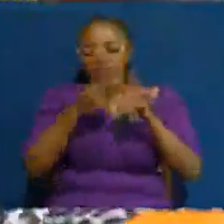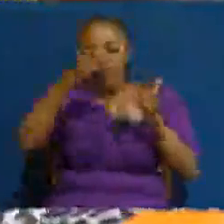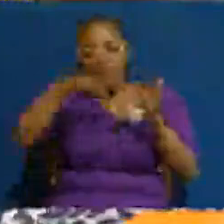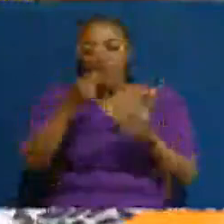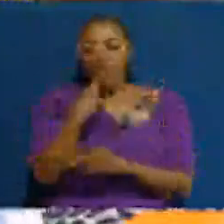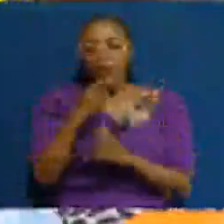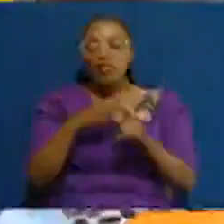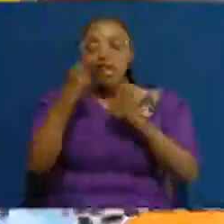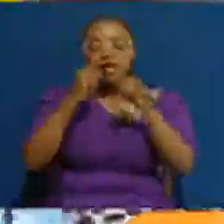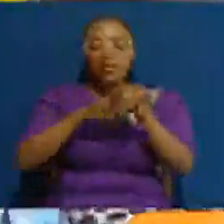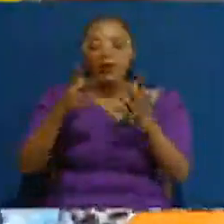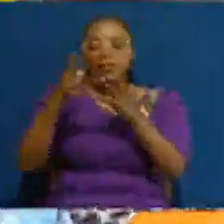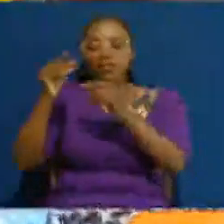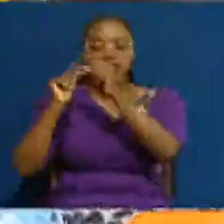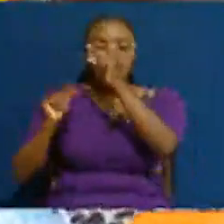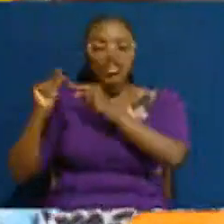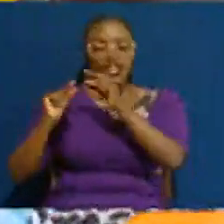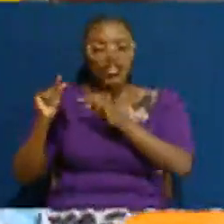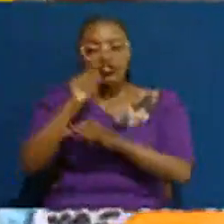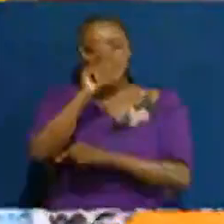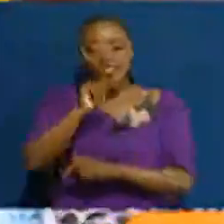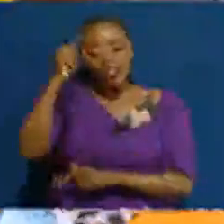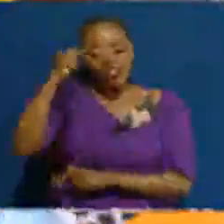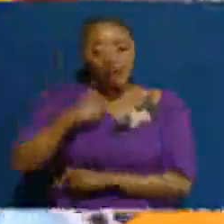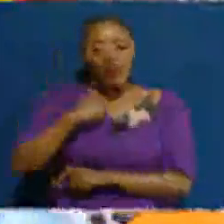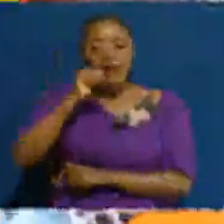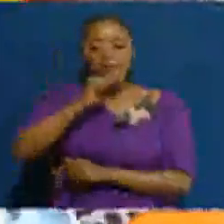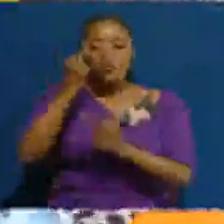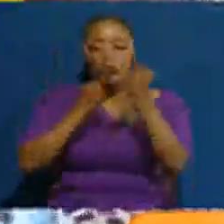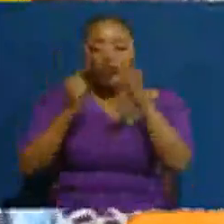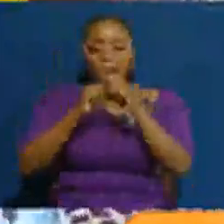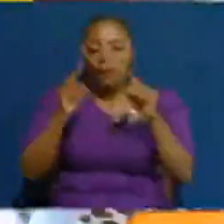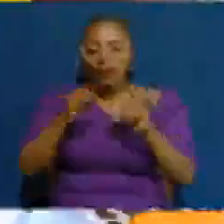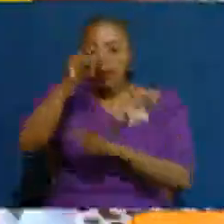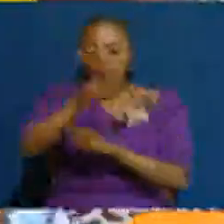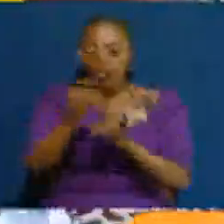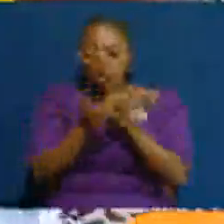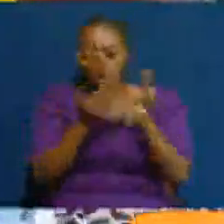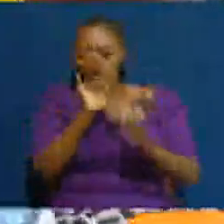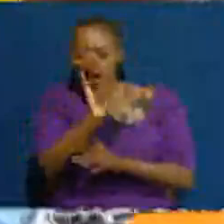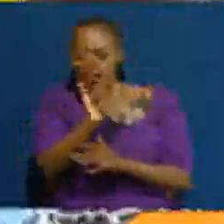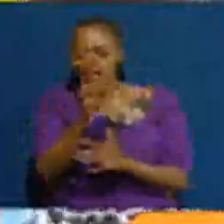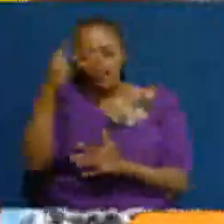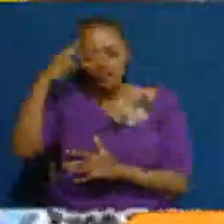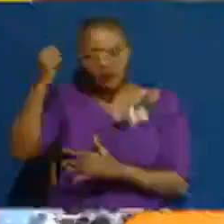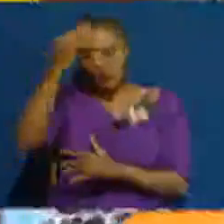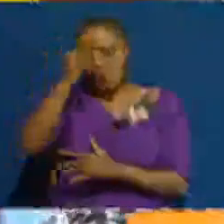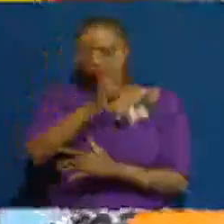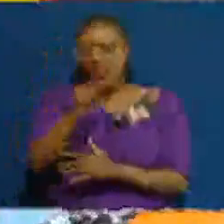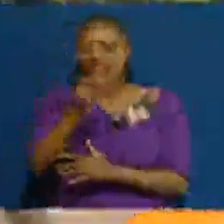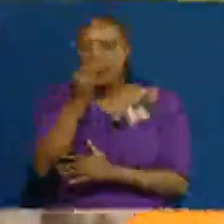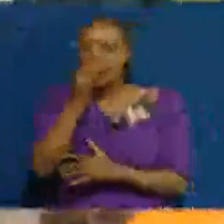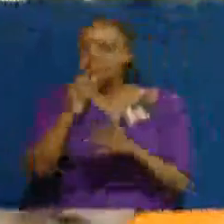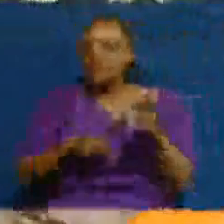Analia akienda. That is Gen C for me or Generation C. They can cry. But we will lazima tutoe hiyo miba. Ndei watoto wakule. Kwani watakula